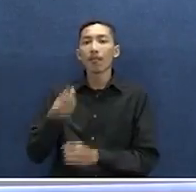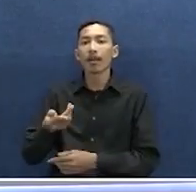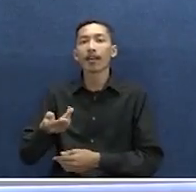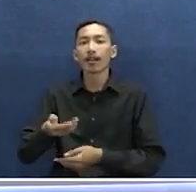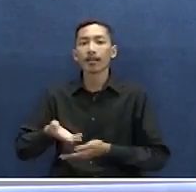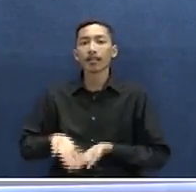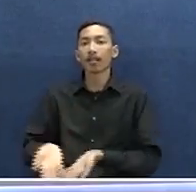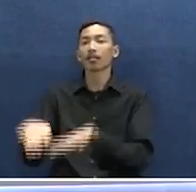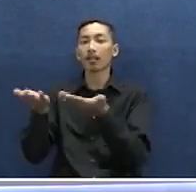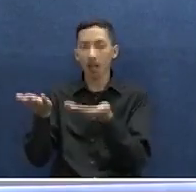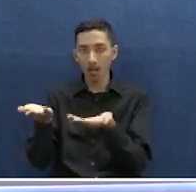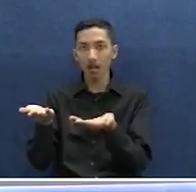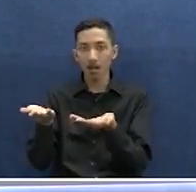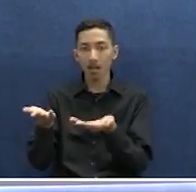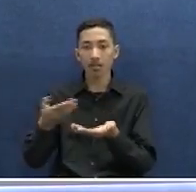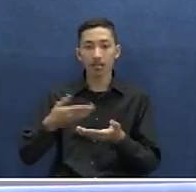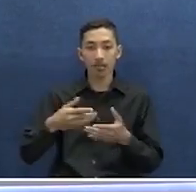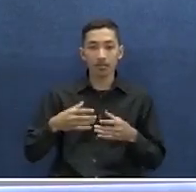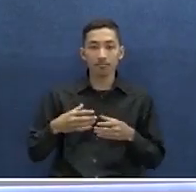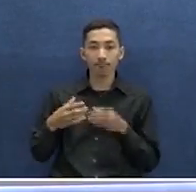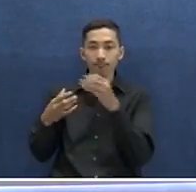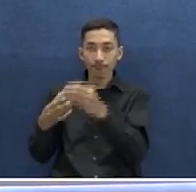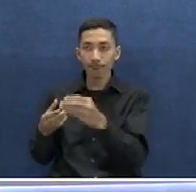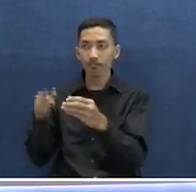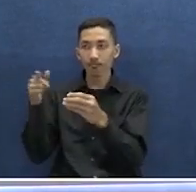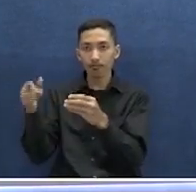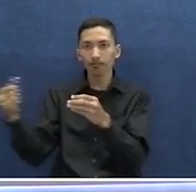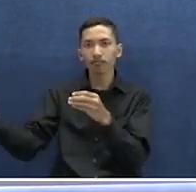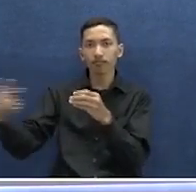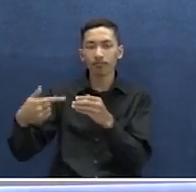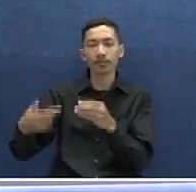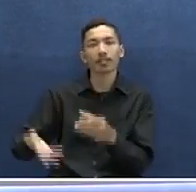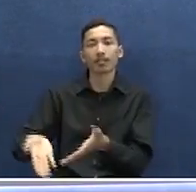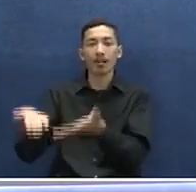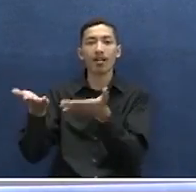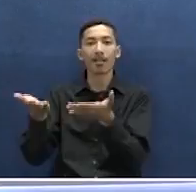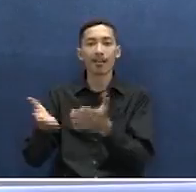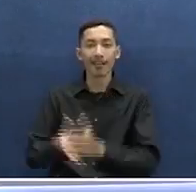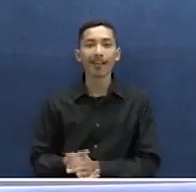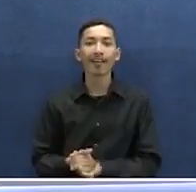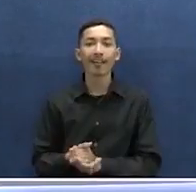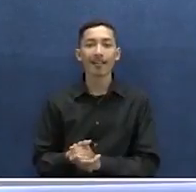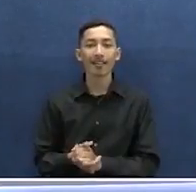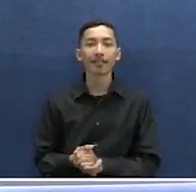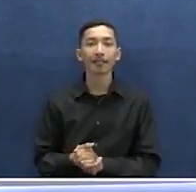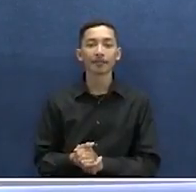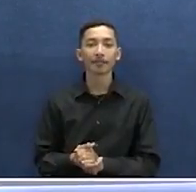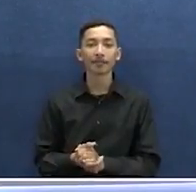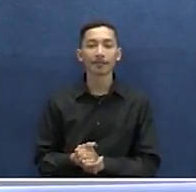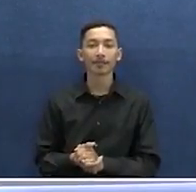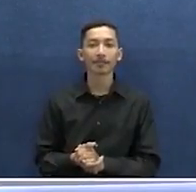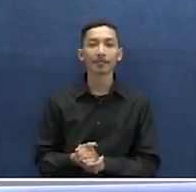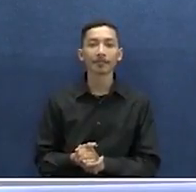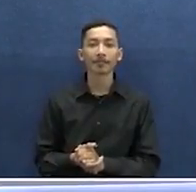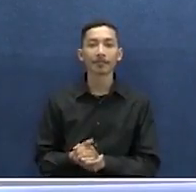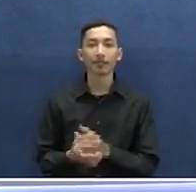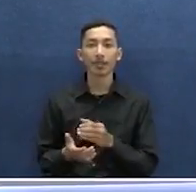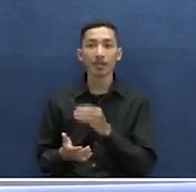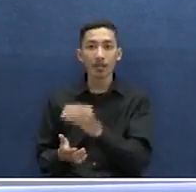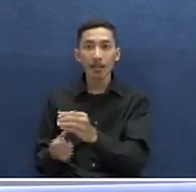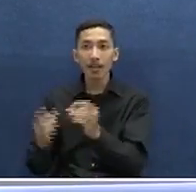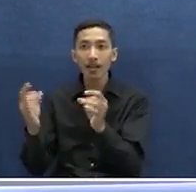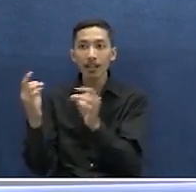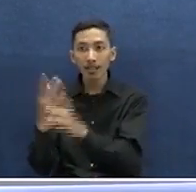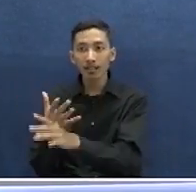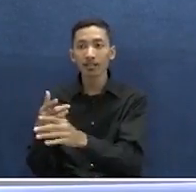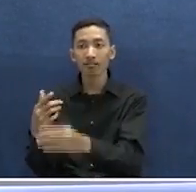kami memberikan kamu minuman kami ikhlas iya kamu mau kasih kami uang itu bonus kamu nggak kasih uang pun kamu